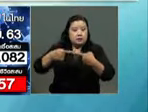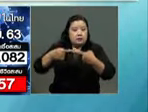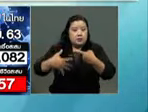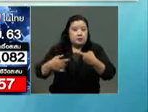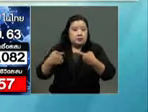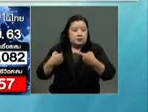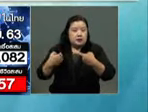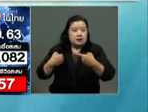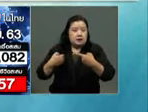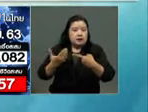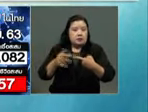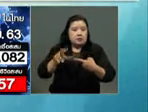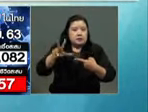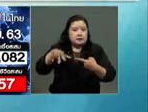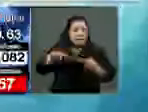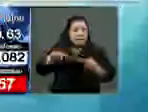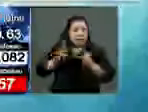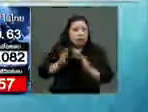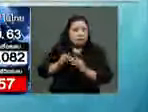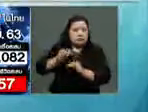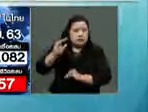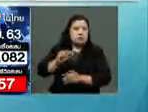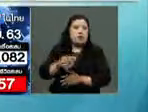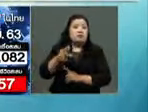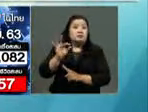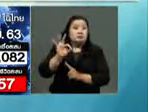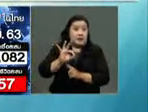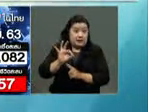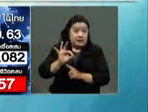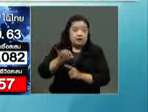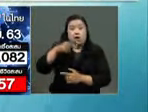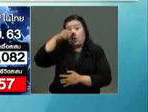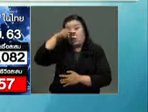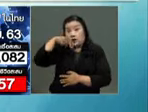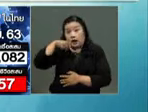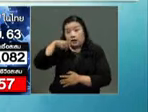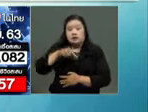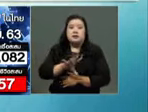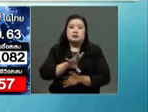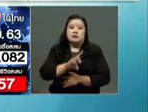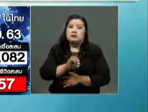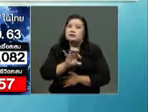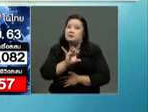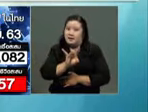อันดับแรกแล้วนะครับวันนี้เป็นวันแรกนะครับไปรู้ก็ไปแสนหกนะครับก็เยอะเหมือนกันนะครับส่วนขวามือปากีสถานนะครับกรงลงมาอ่าตัวเลขอยู่ที่3000กว่าเมื่อวานนี้ประเทศไทยเท่าเดิมครับ 78